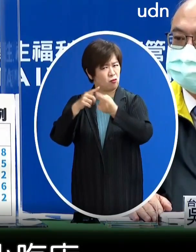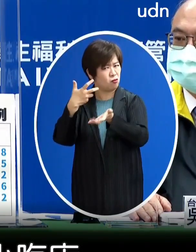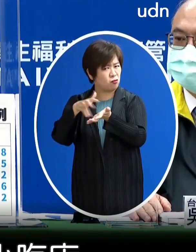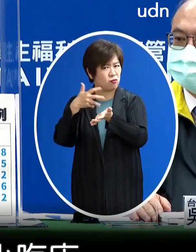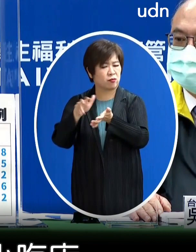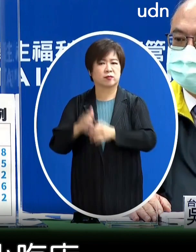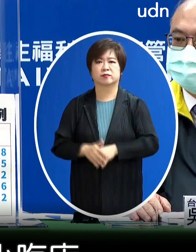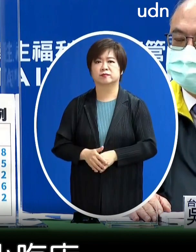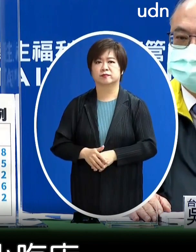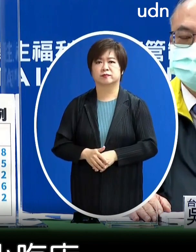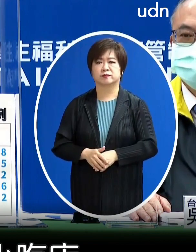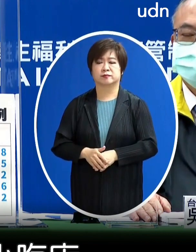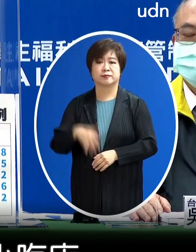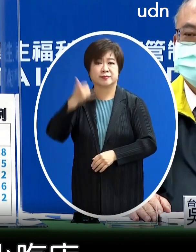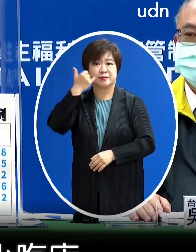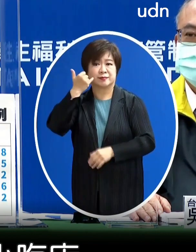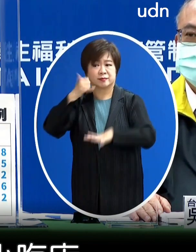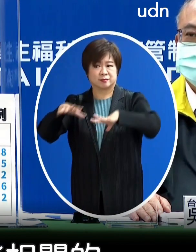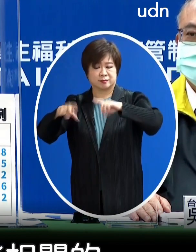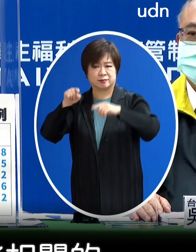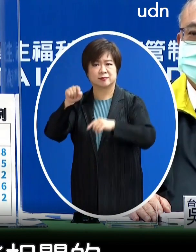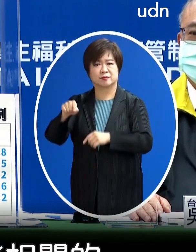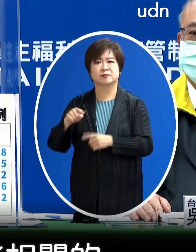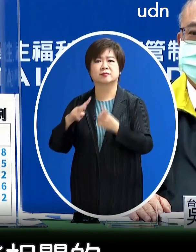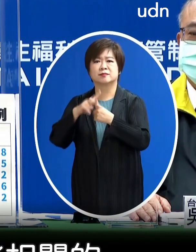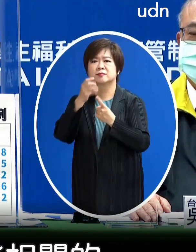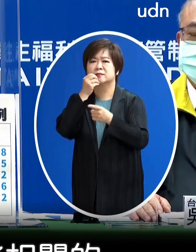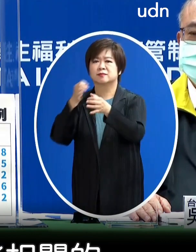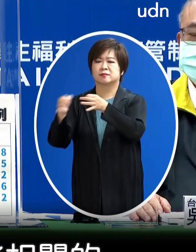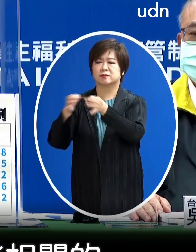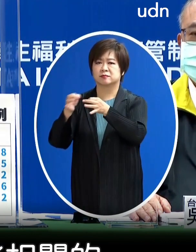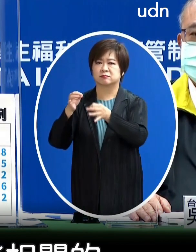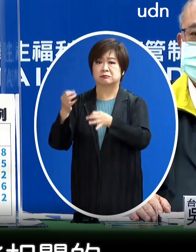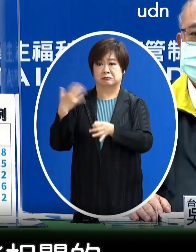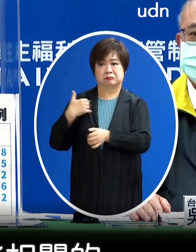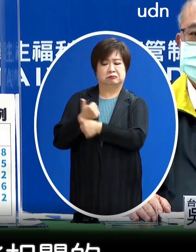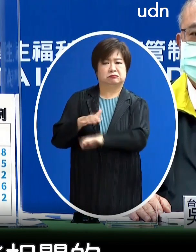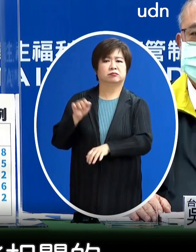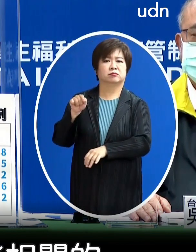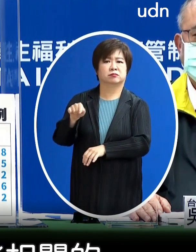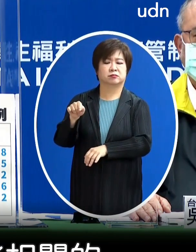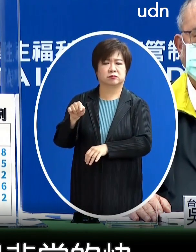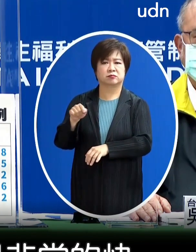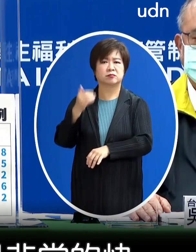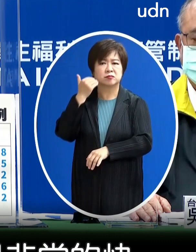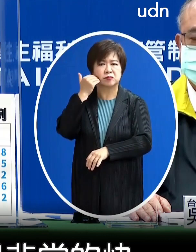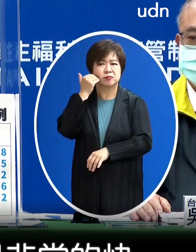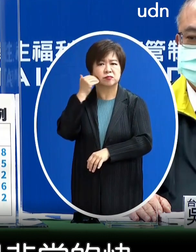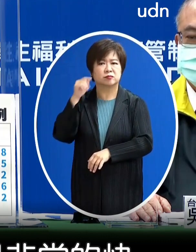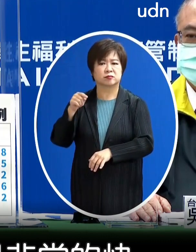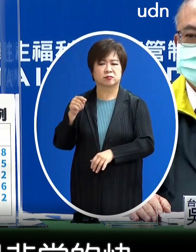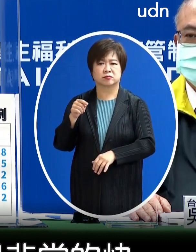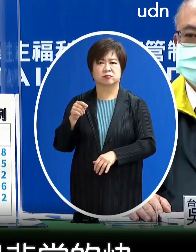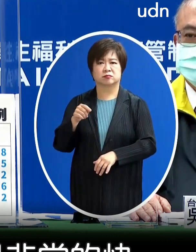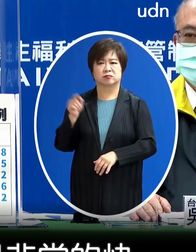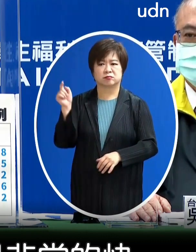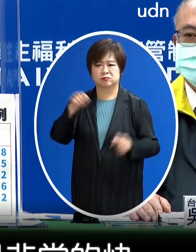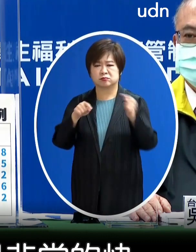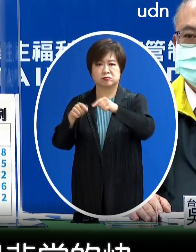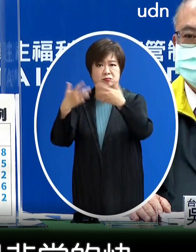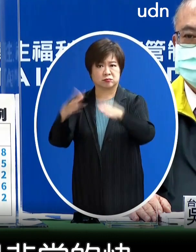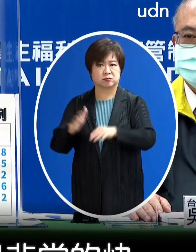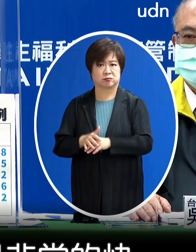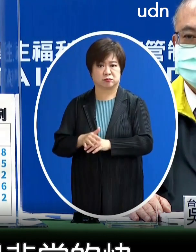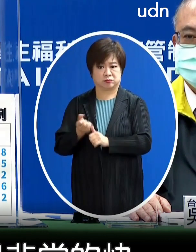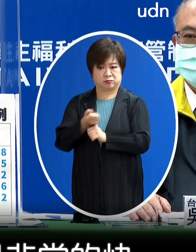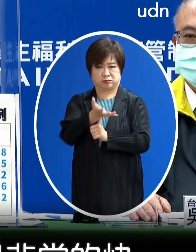也看到从基隆一开始的小吃店，那以往我们的经验，其实在这些相关的娱乐场所里面